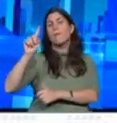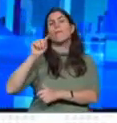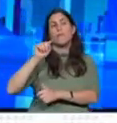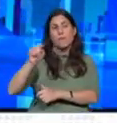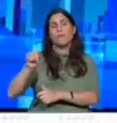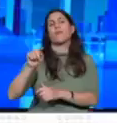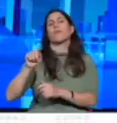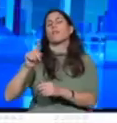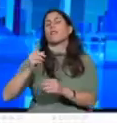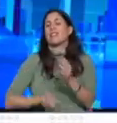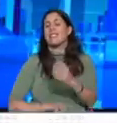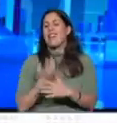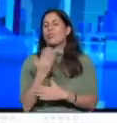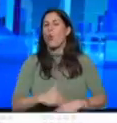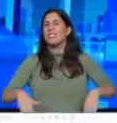הסימטריה הזאת